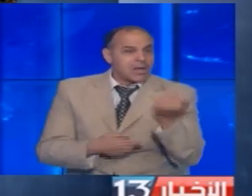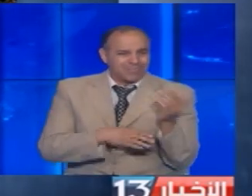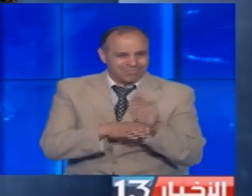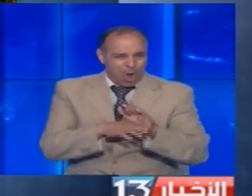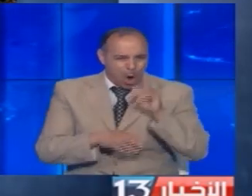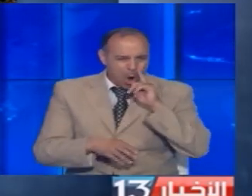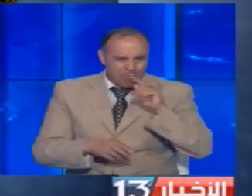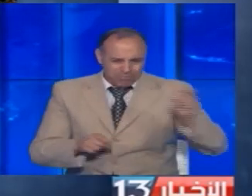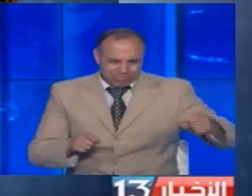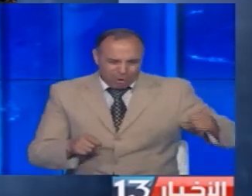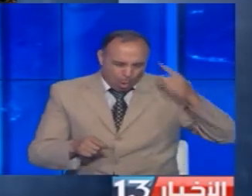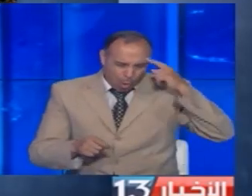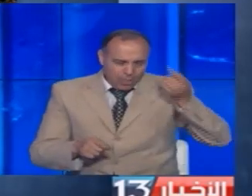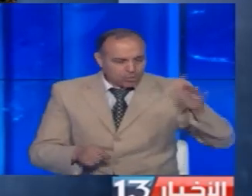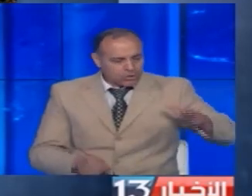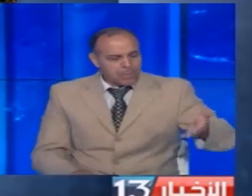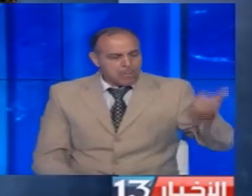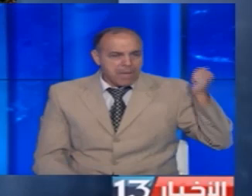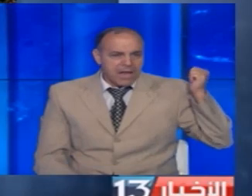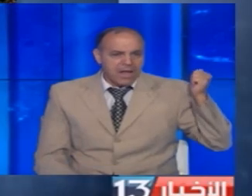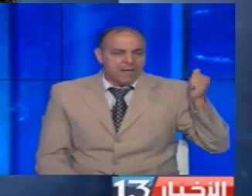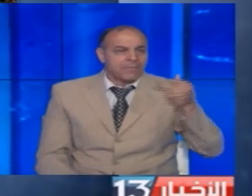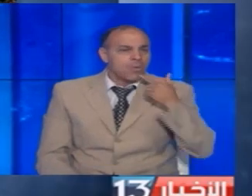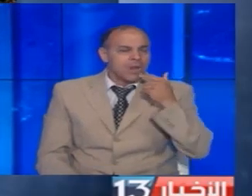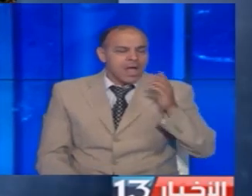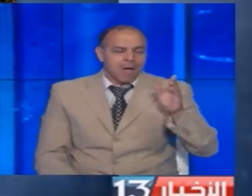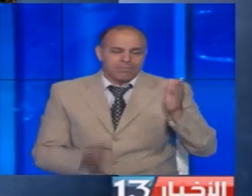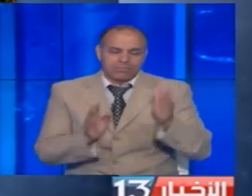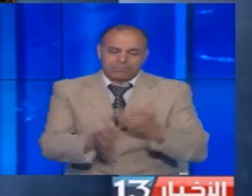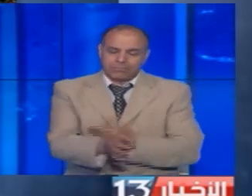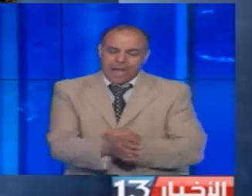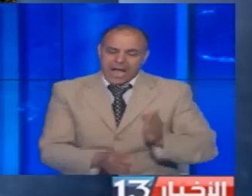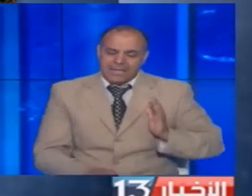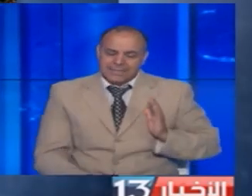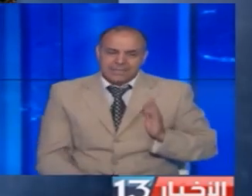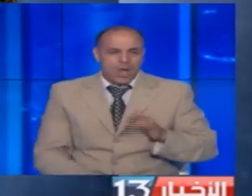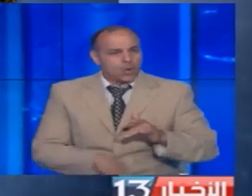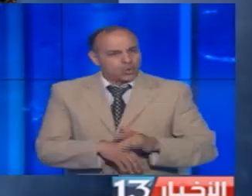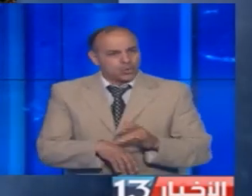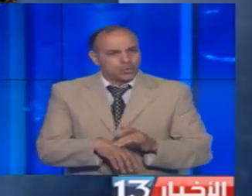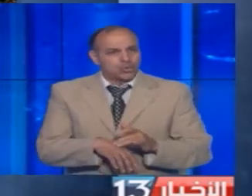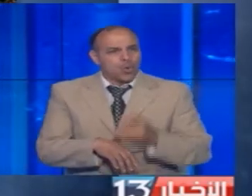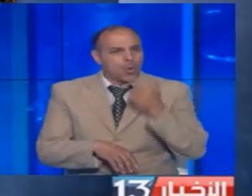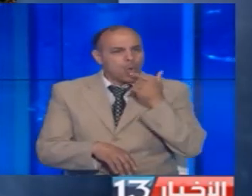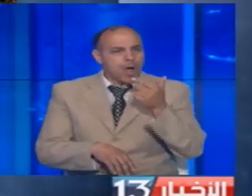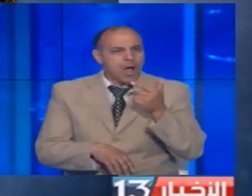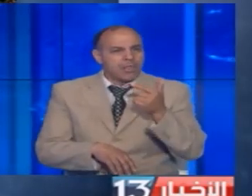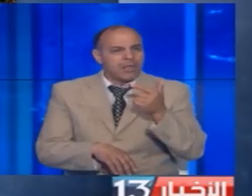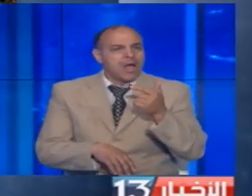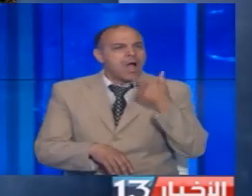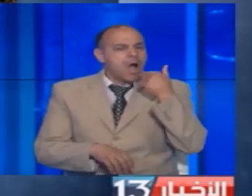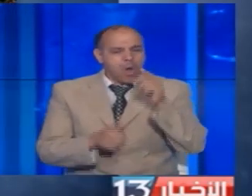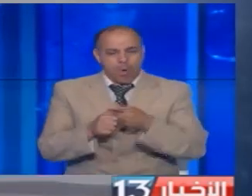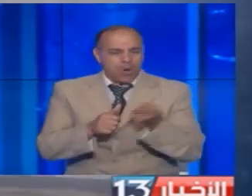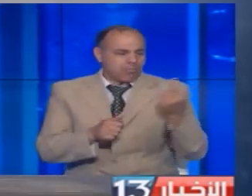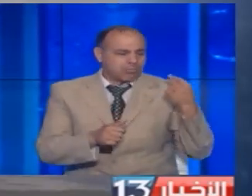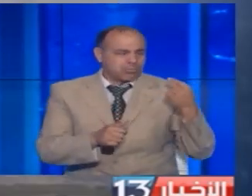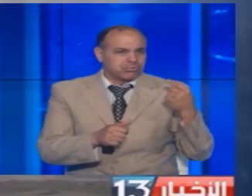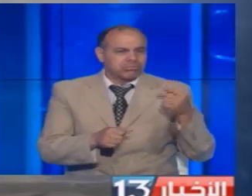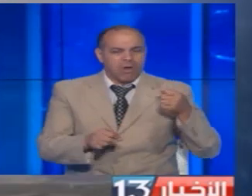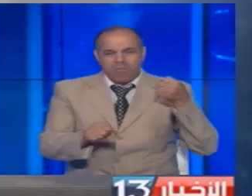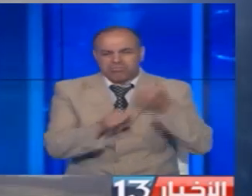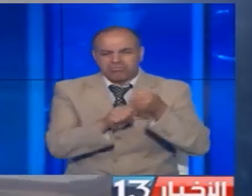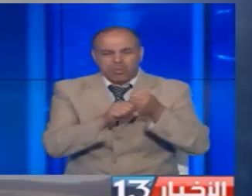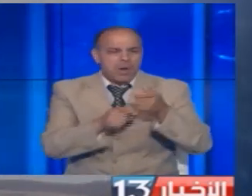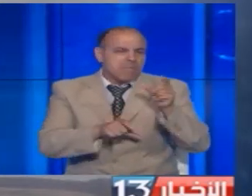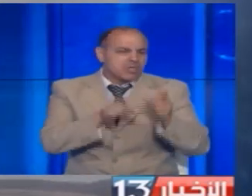محمد الجريري استشهد مساء أمس بالمستشفى العسكري بتونس متأثرا بإصابته بعد تعرضه أول أمس إلى اعتداء من